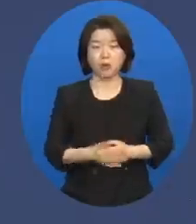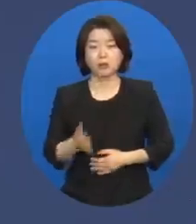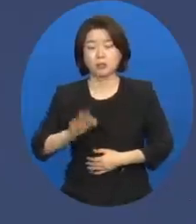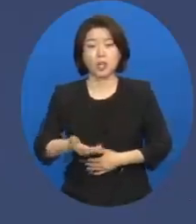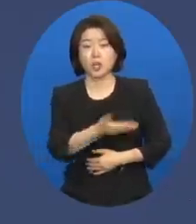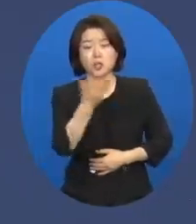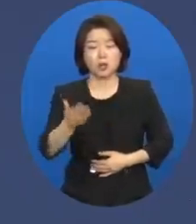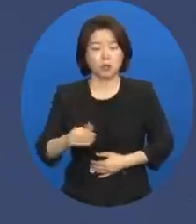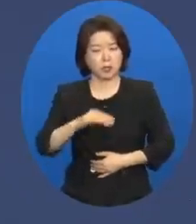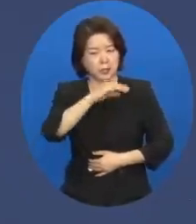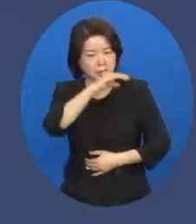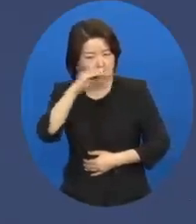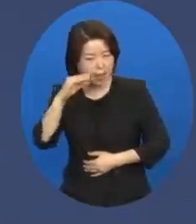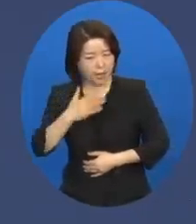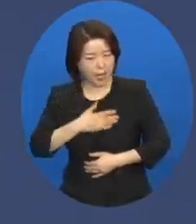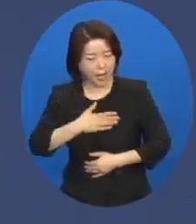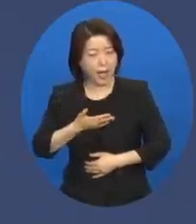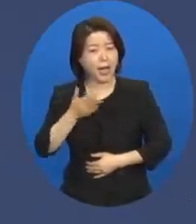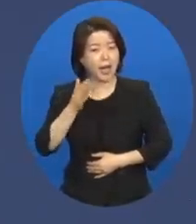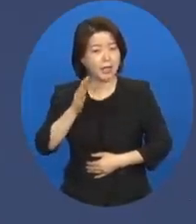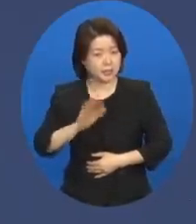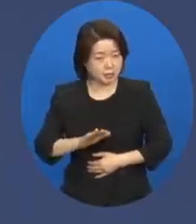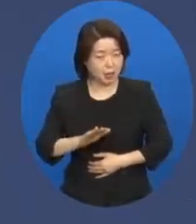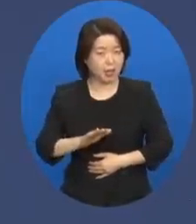어떤 게 옳은지 안다고 해서